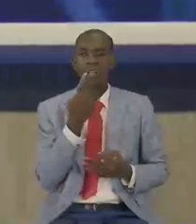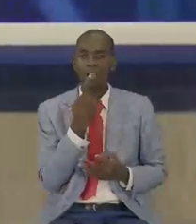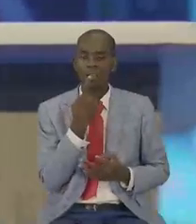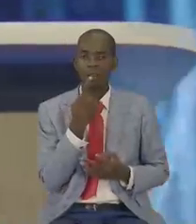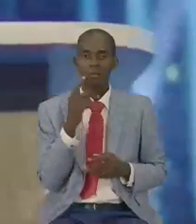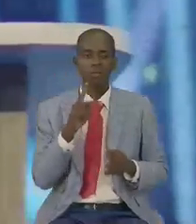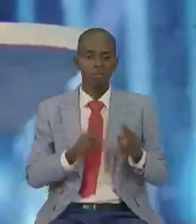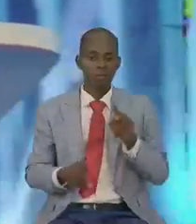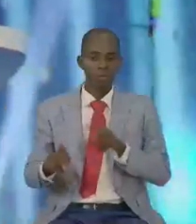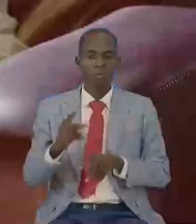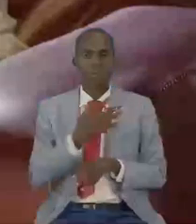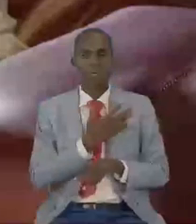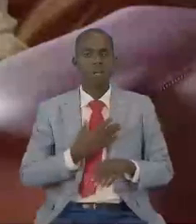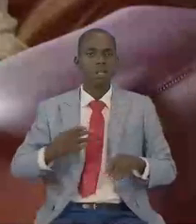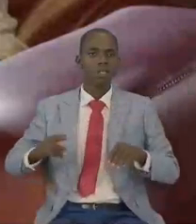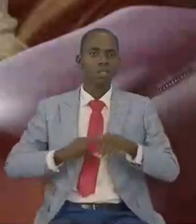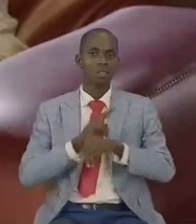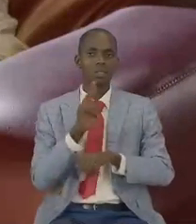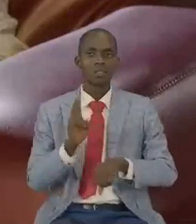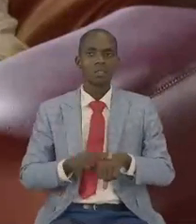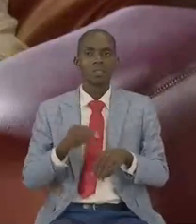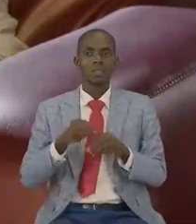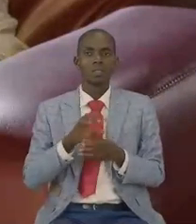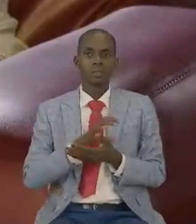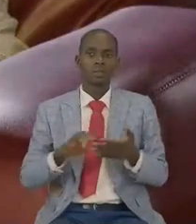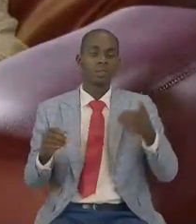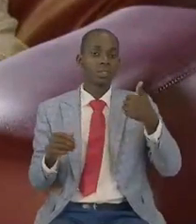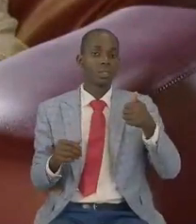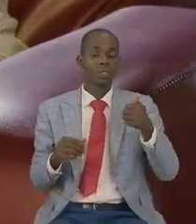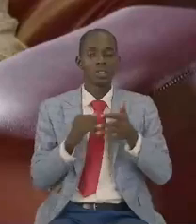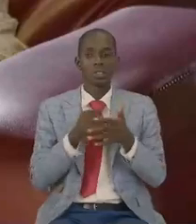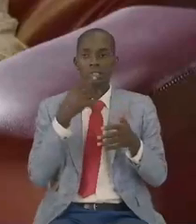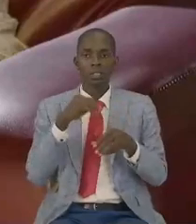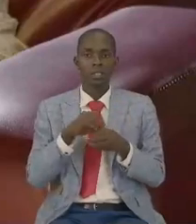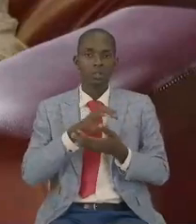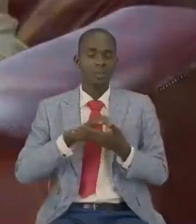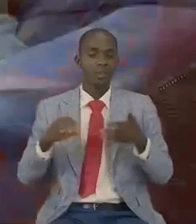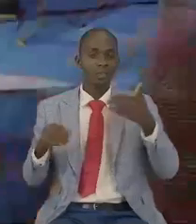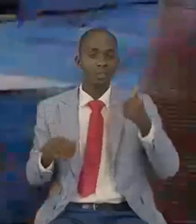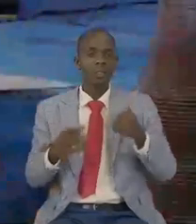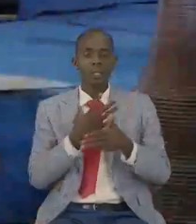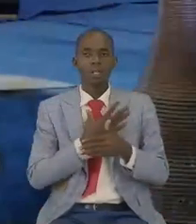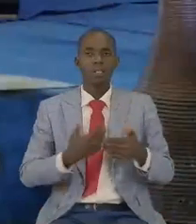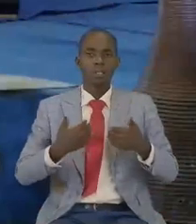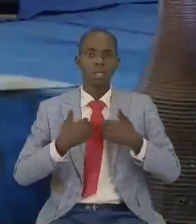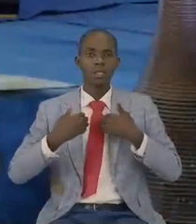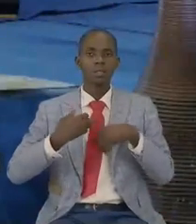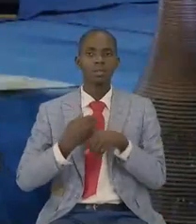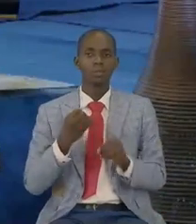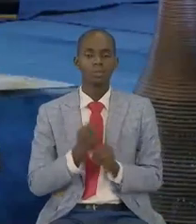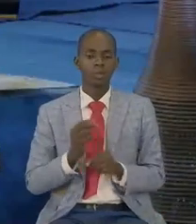de toute nation. » Verset 10, il dit, tu as fait d'eux